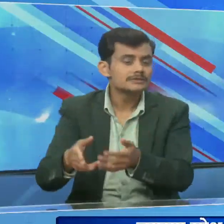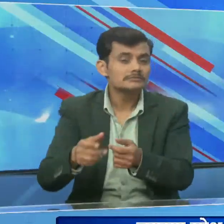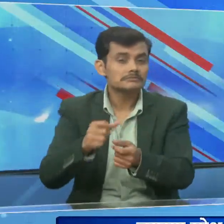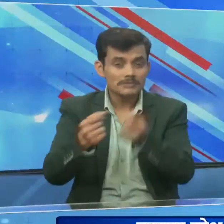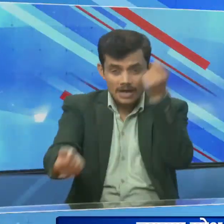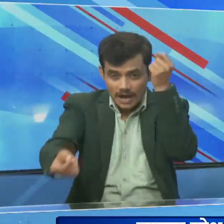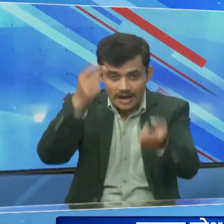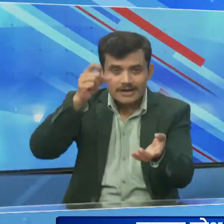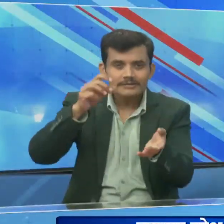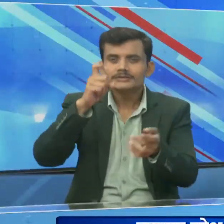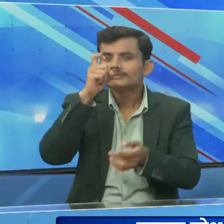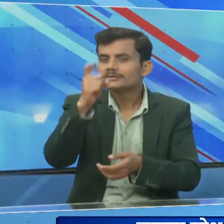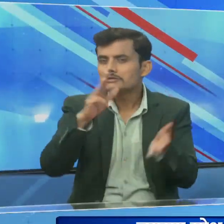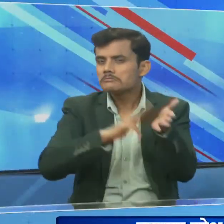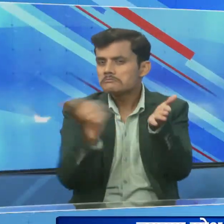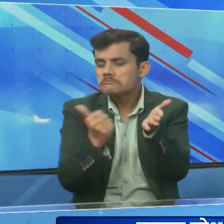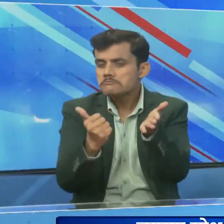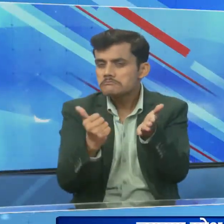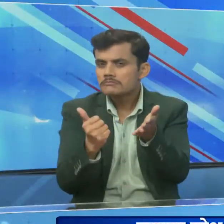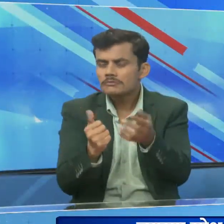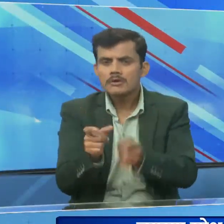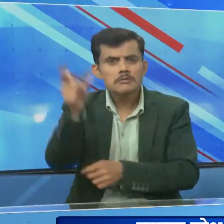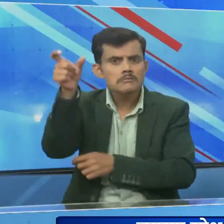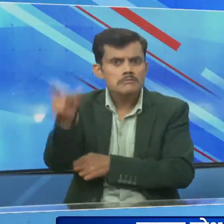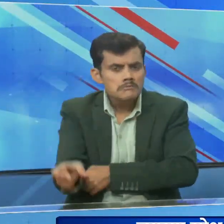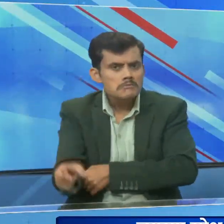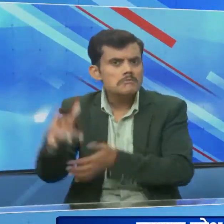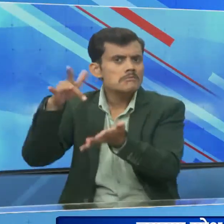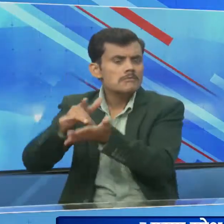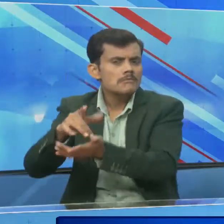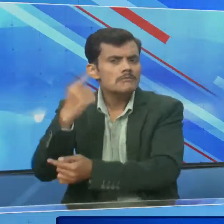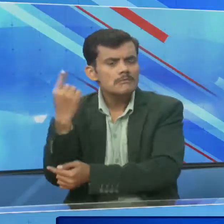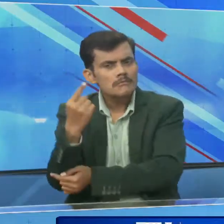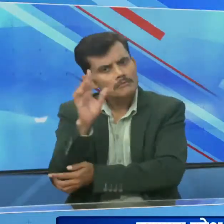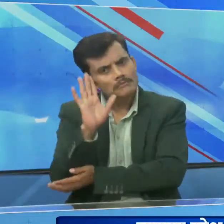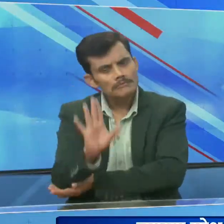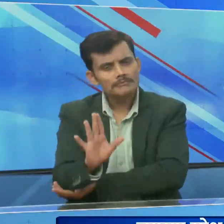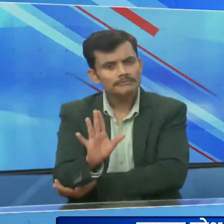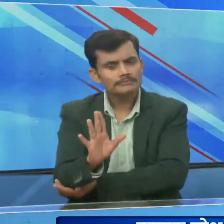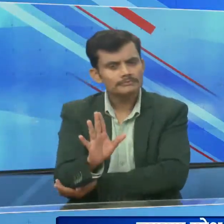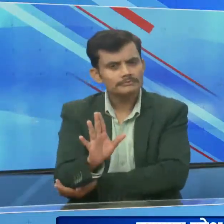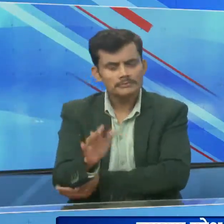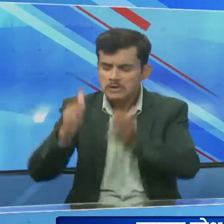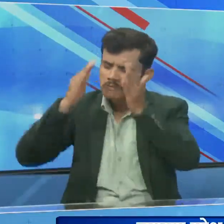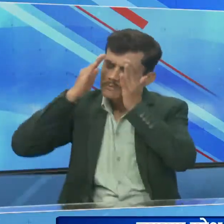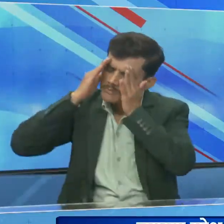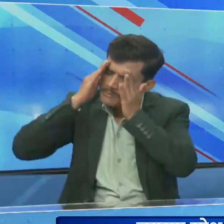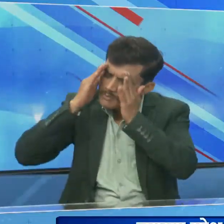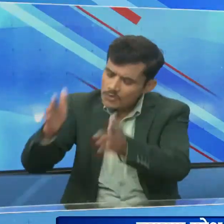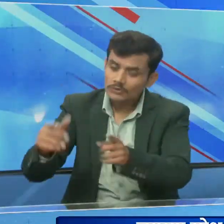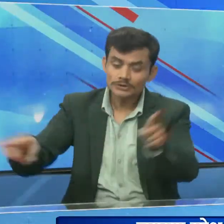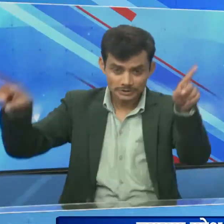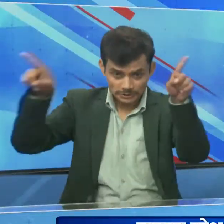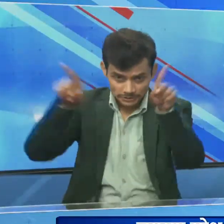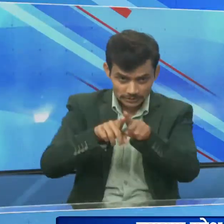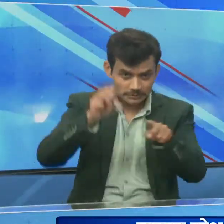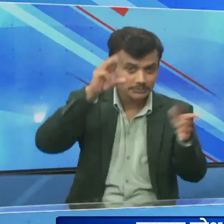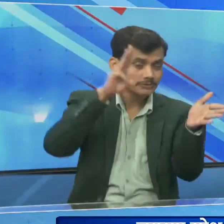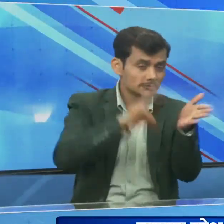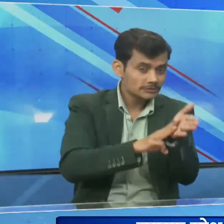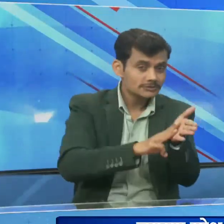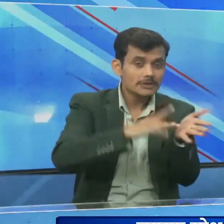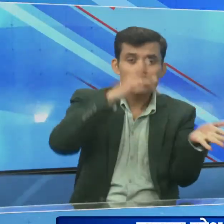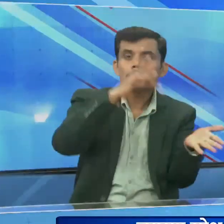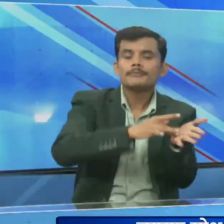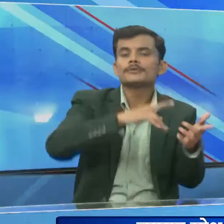7 मंत्री सिर्फ एक ही सीट पर वो ध्यान दे रहे हैं। खुद मुख्यमंत्री जोरहाट में बैठे हुए